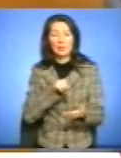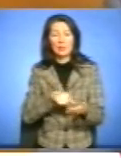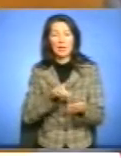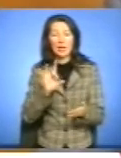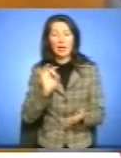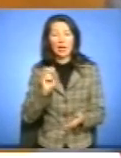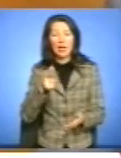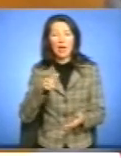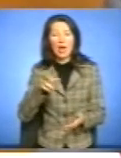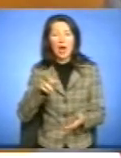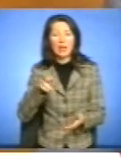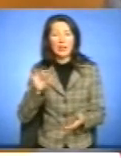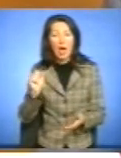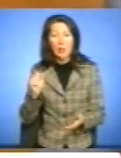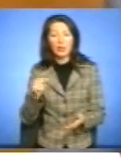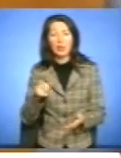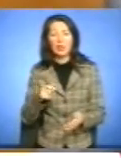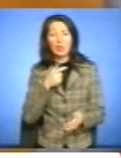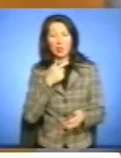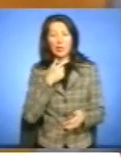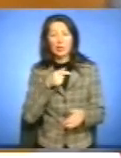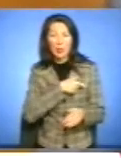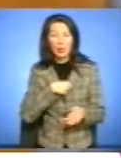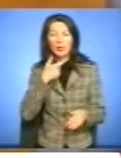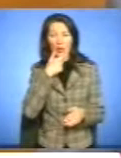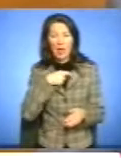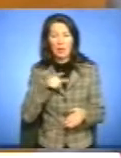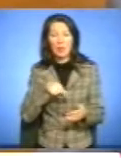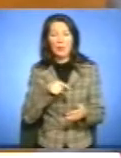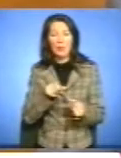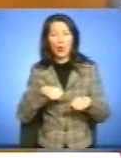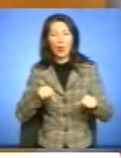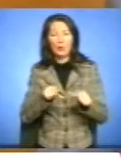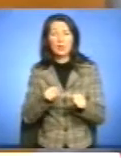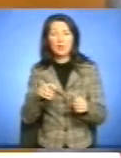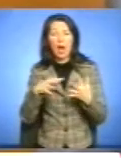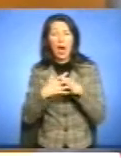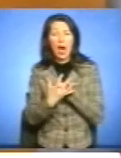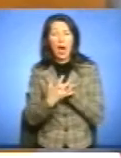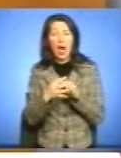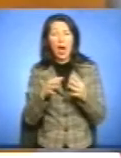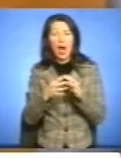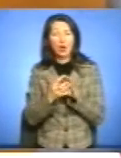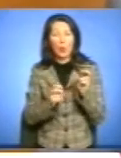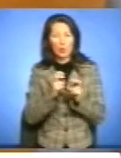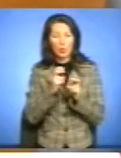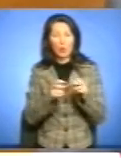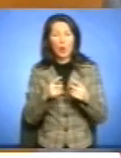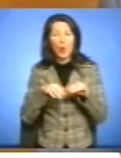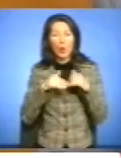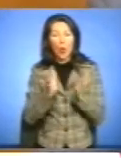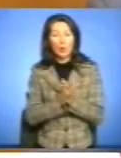організації роботи обласної ради, це, значить, комісія з питань агропромислового комплексу, з питань охорони навколишнього